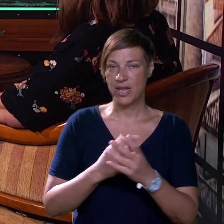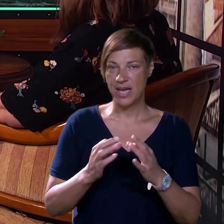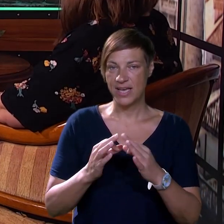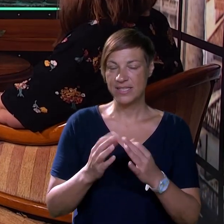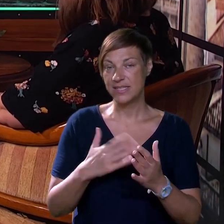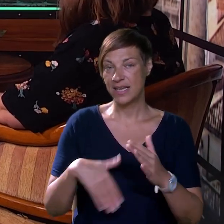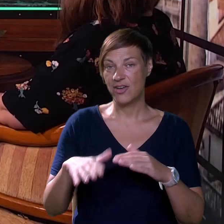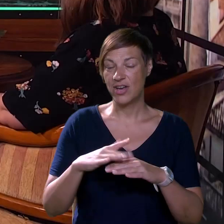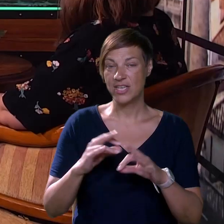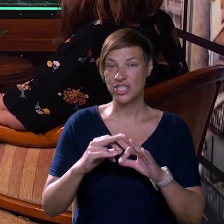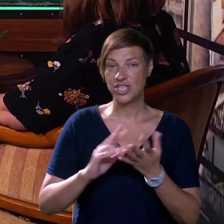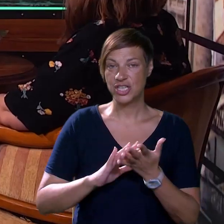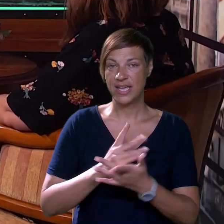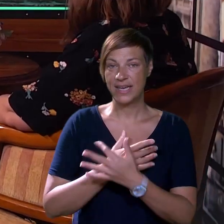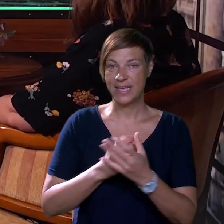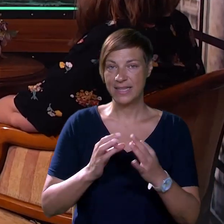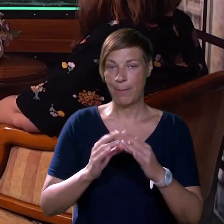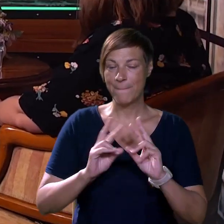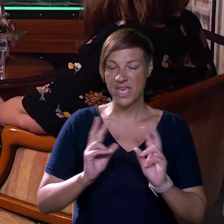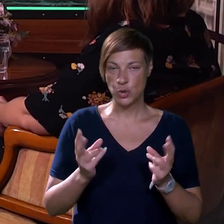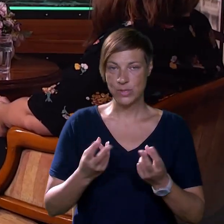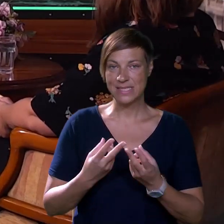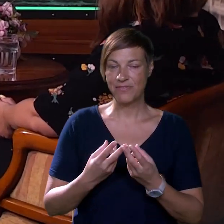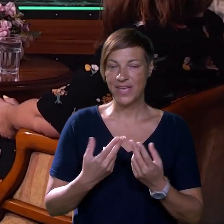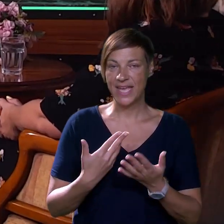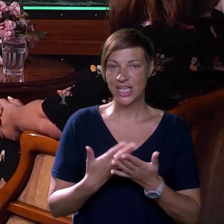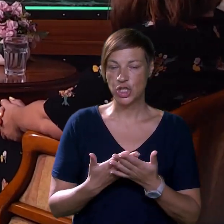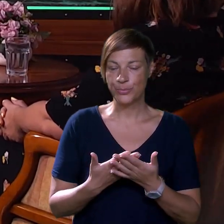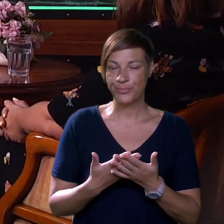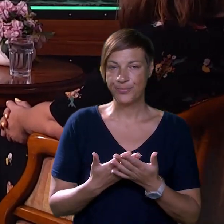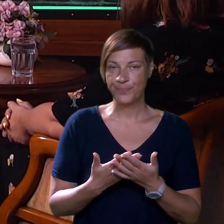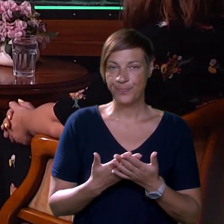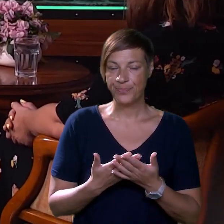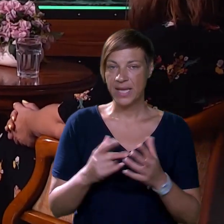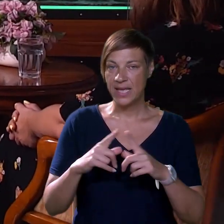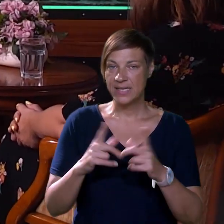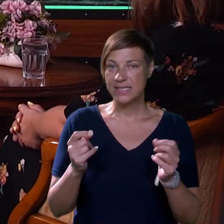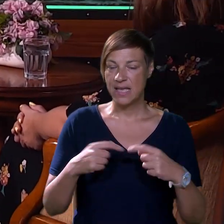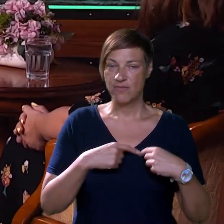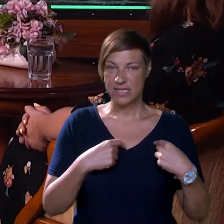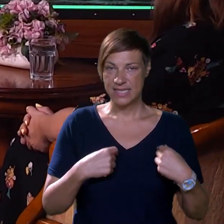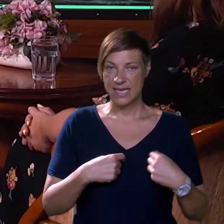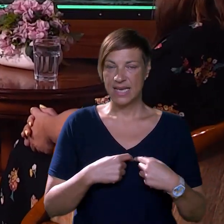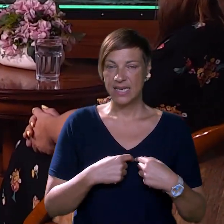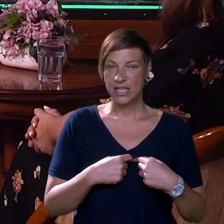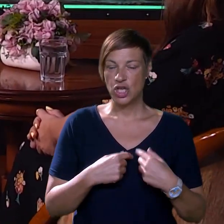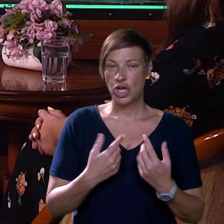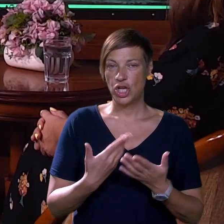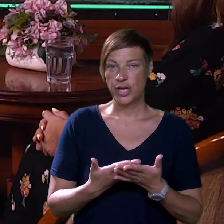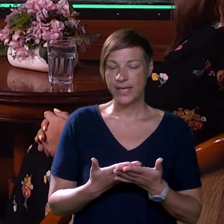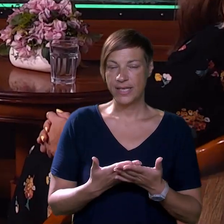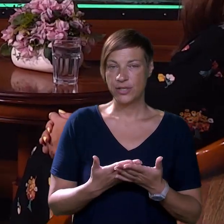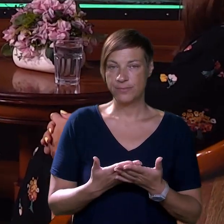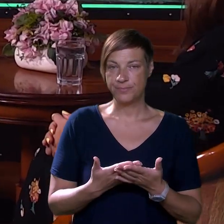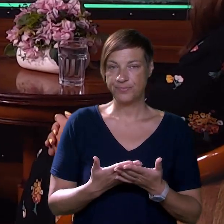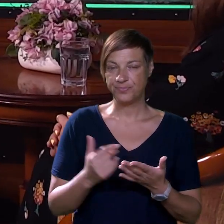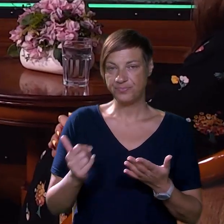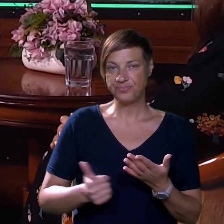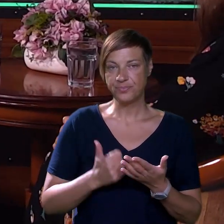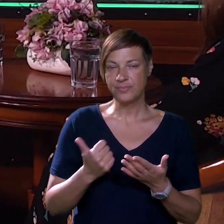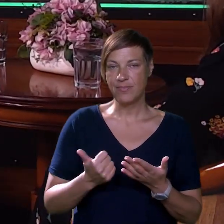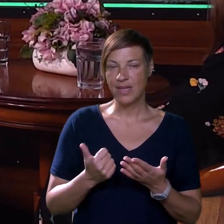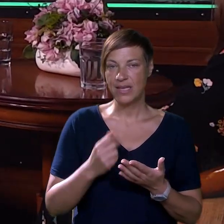kao najčešće aritmije u svijetu. Znači, Zavod za kardiologiju. Onda